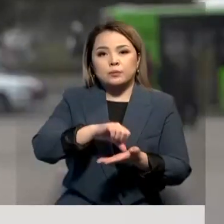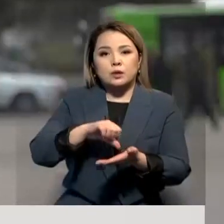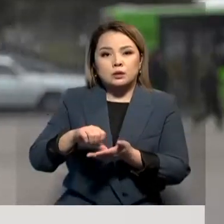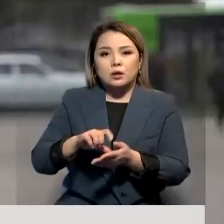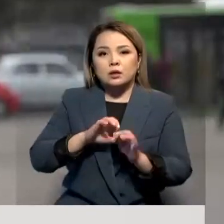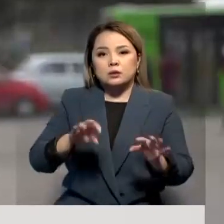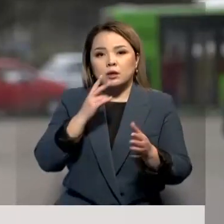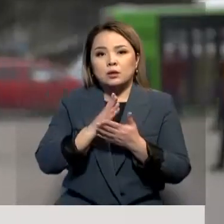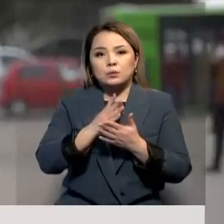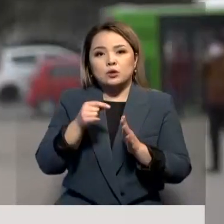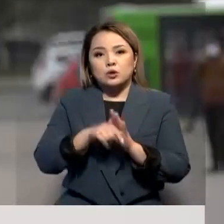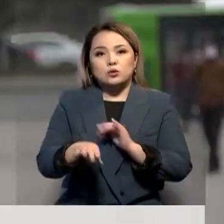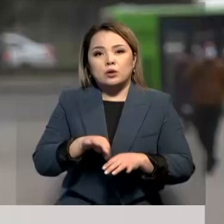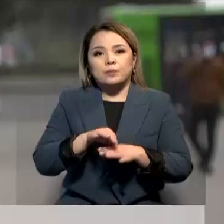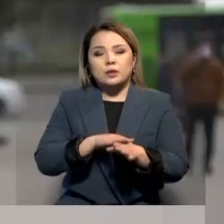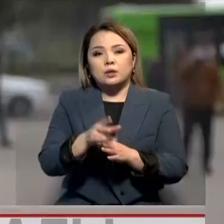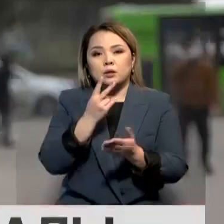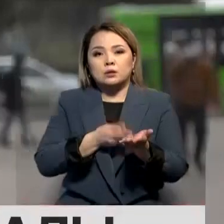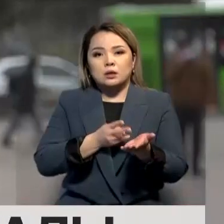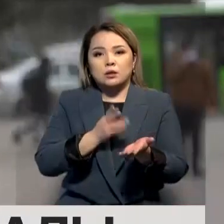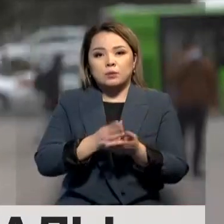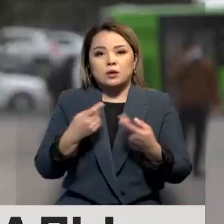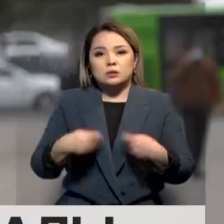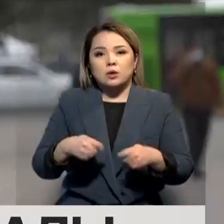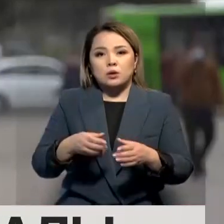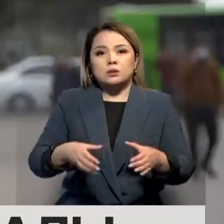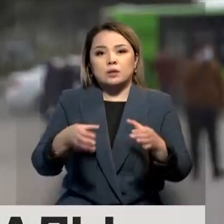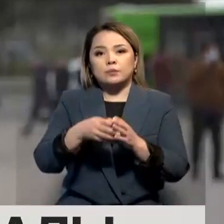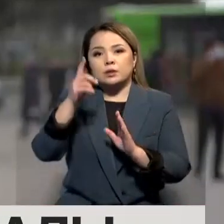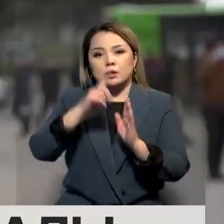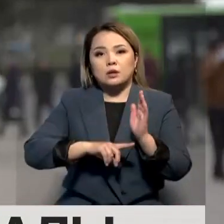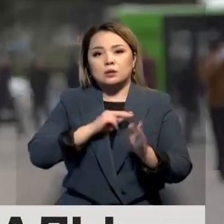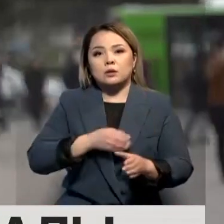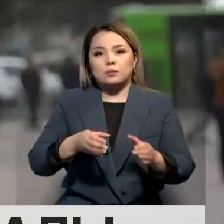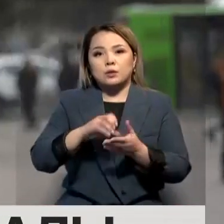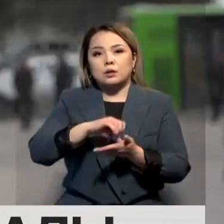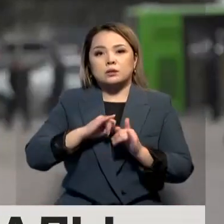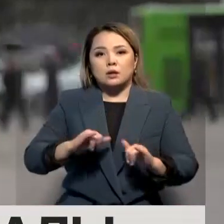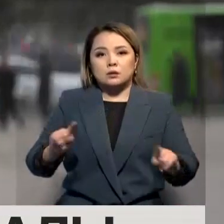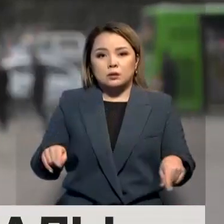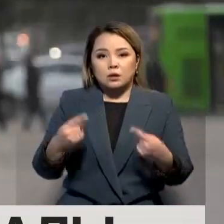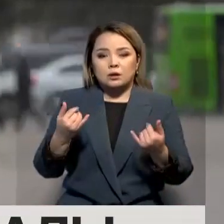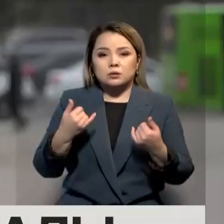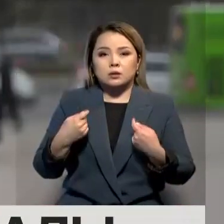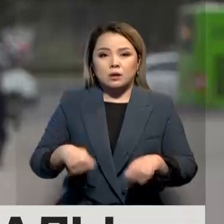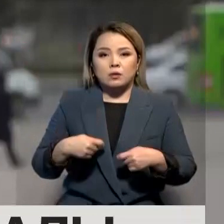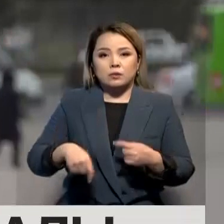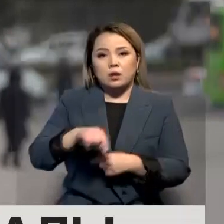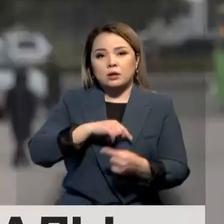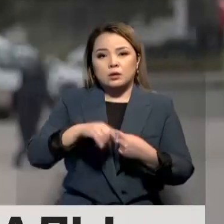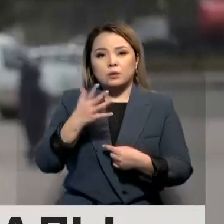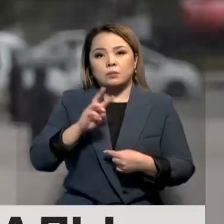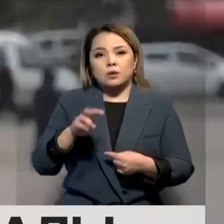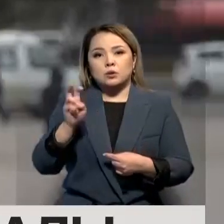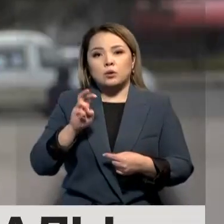Мұны тараптар үш жүзінде дәлелдеуге кірісті. Әсіресе сауда саласында сенімді серіктестік орнап жатыр. Былтыр арадағы тауар айналымы 5 миллиард